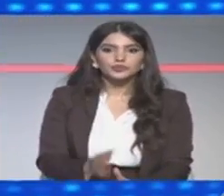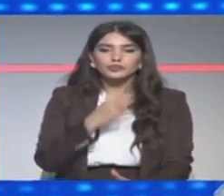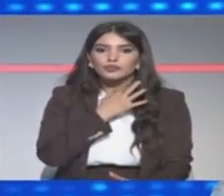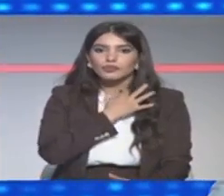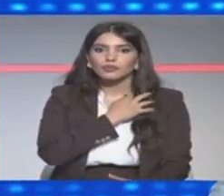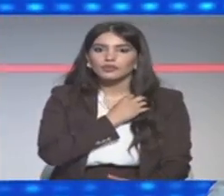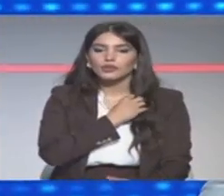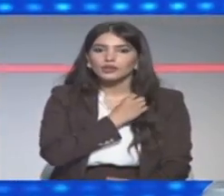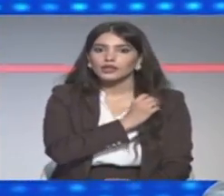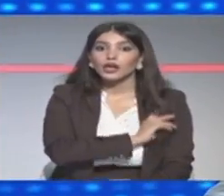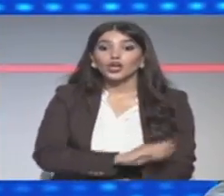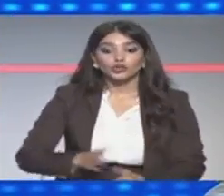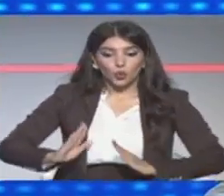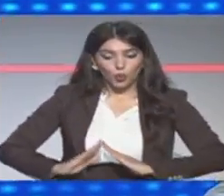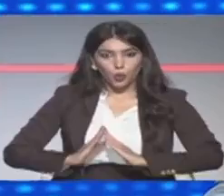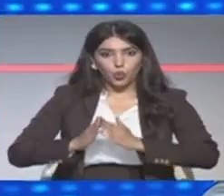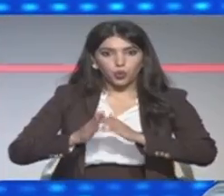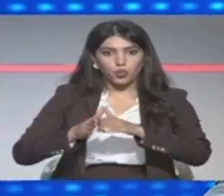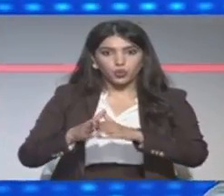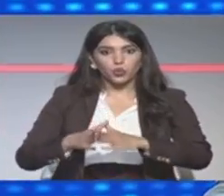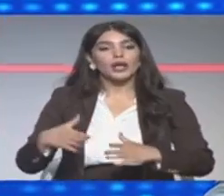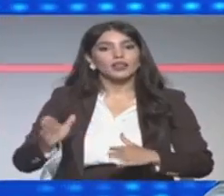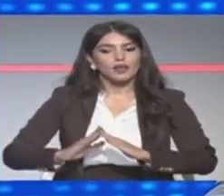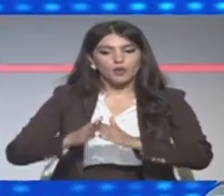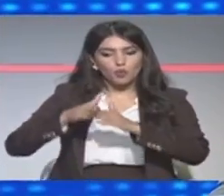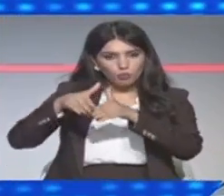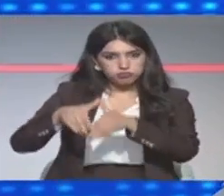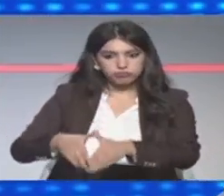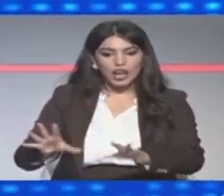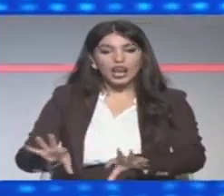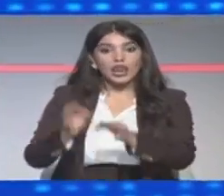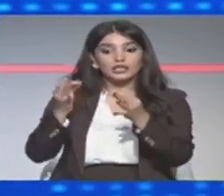عثرت خافرة أعالي البحار على مركب الصيد مرزوق رقم